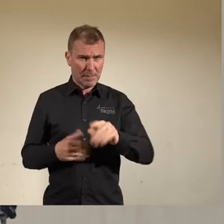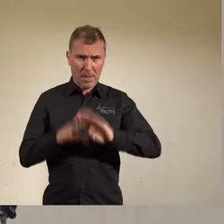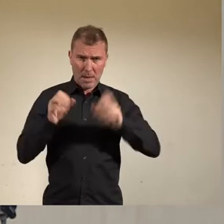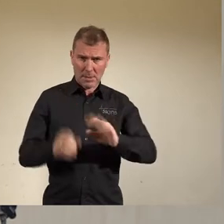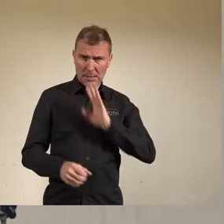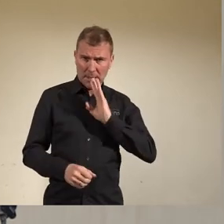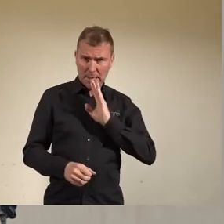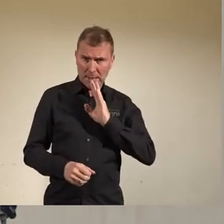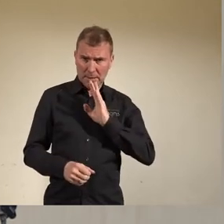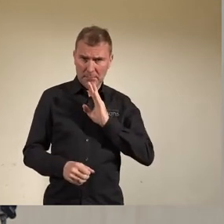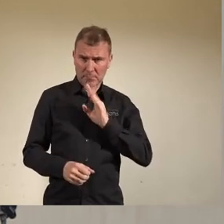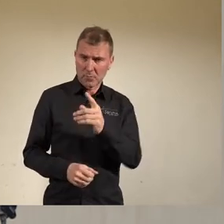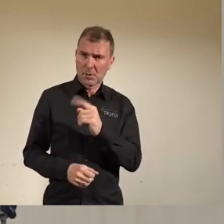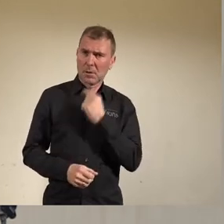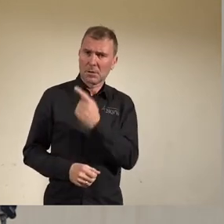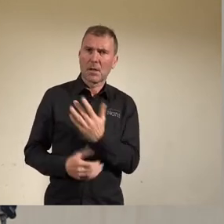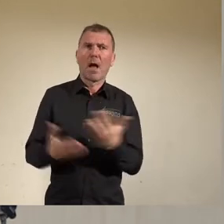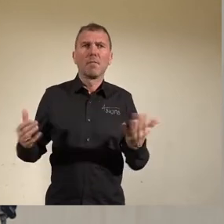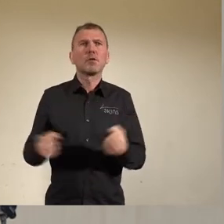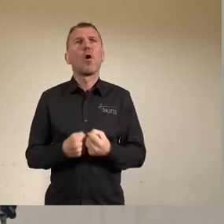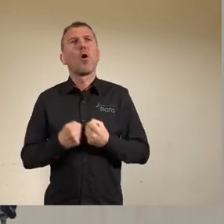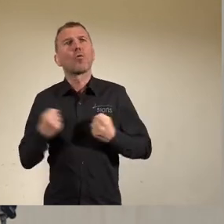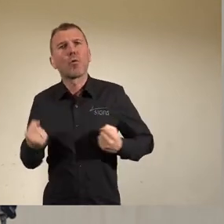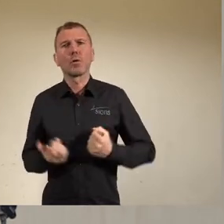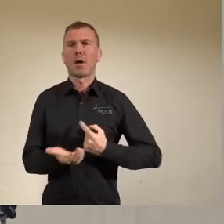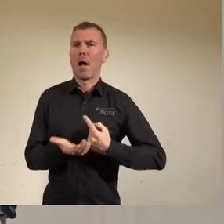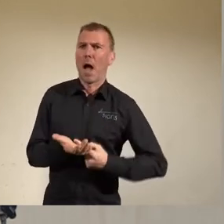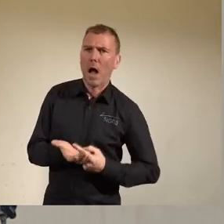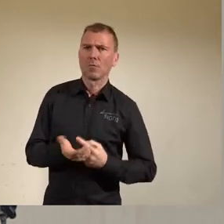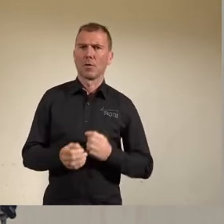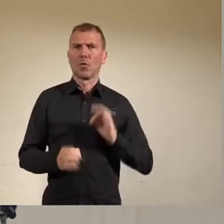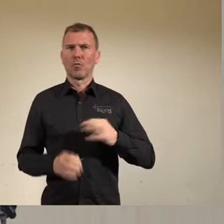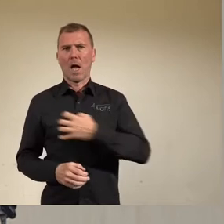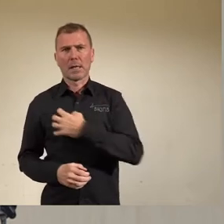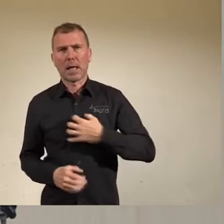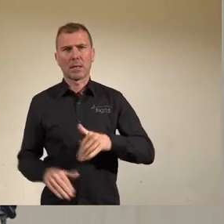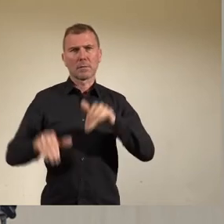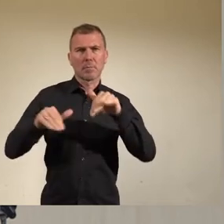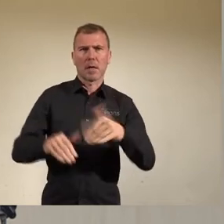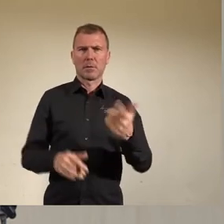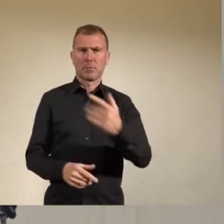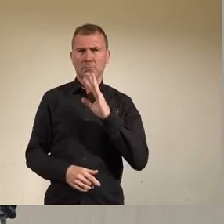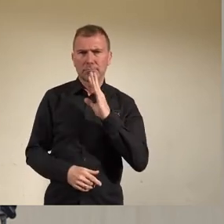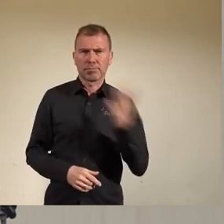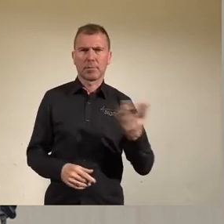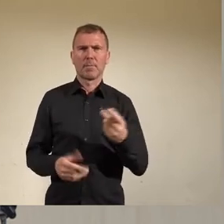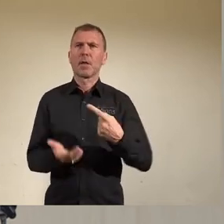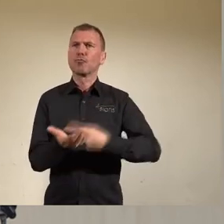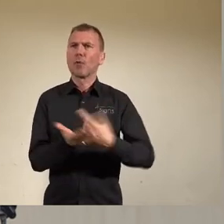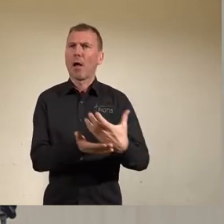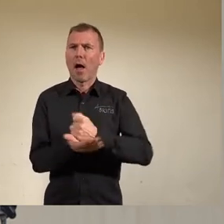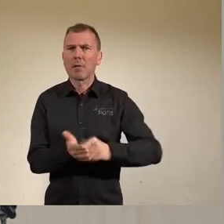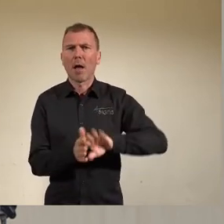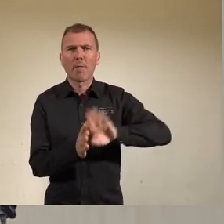davon gesprochen, welche großen Herausforderungen vor Dresden liegen. Sie sprachen über wegbrechende